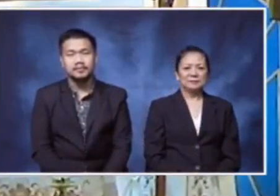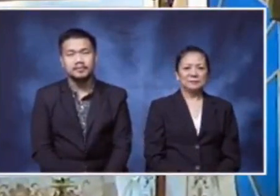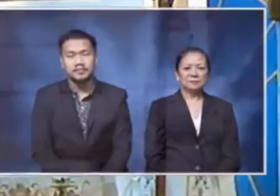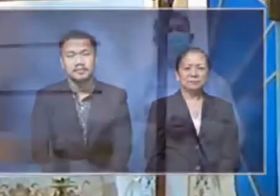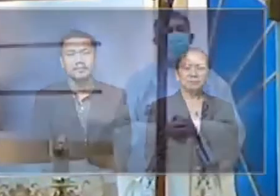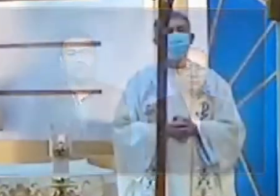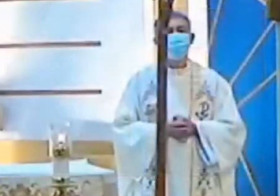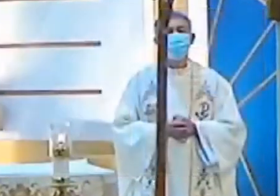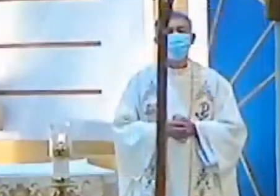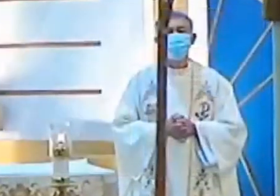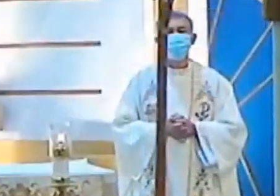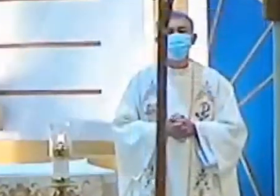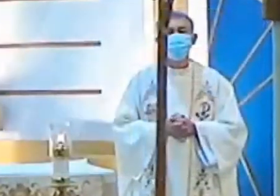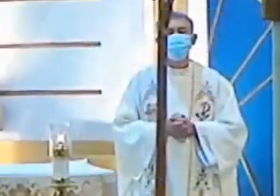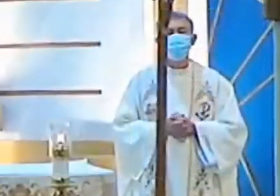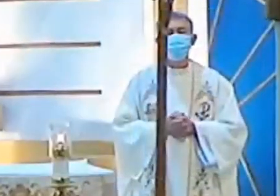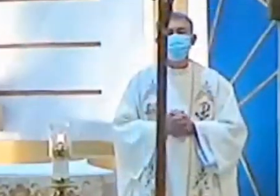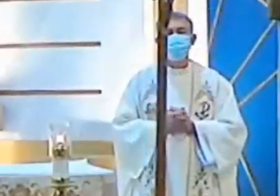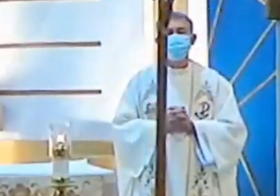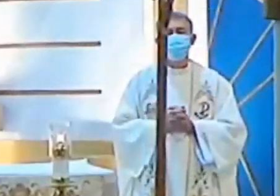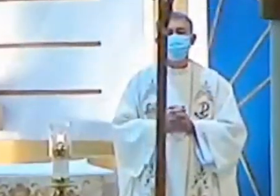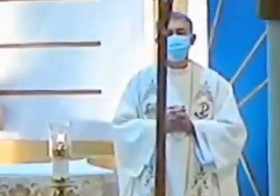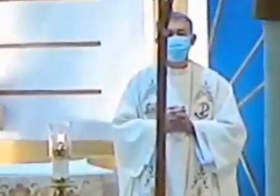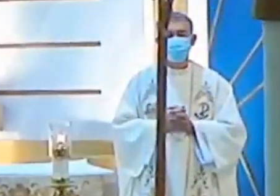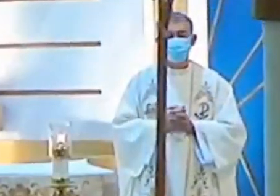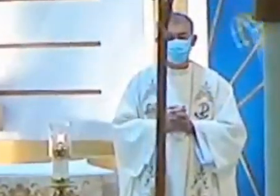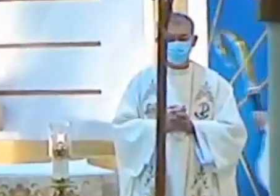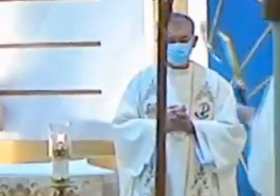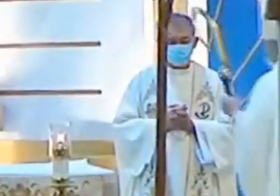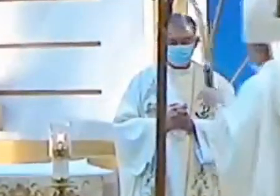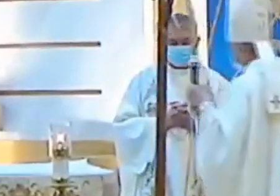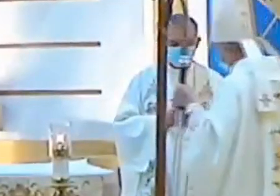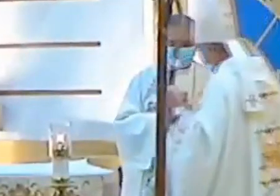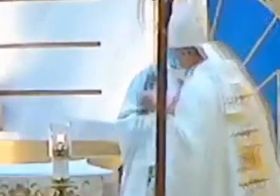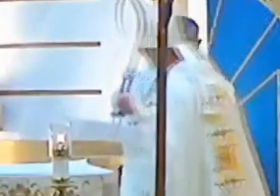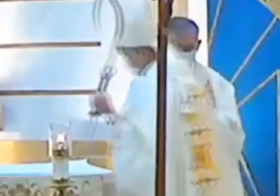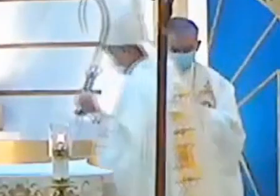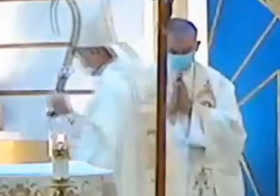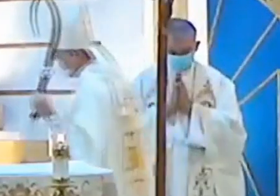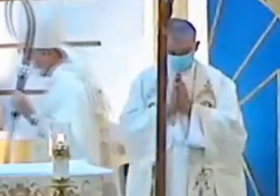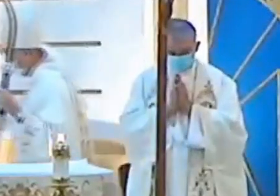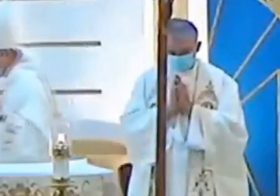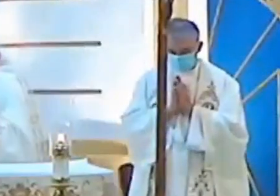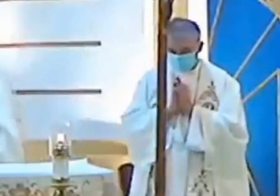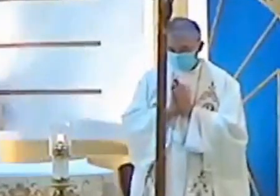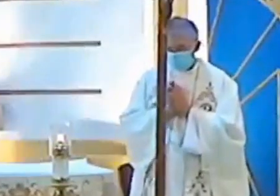Angels sing.